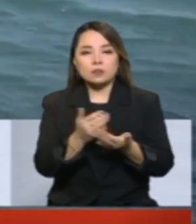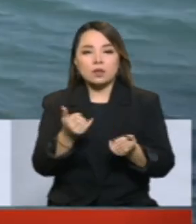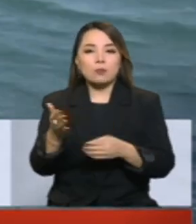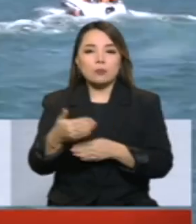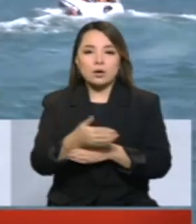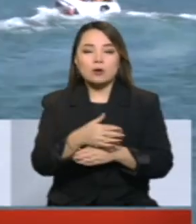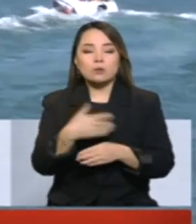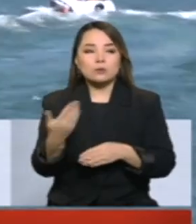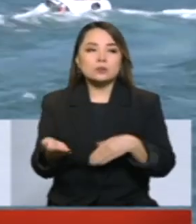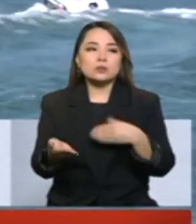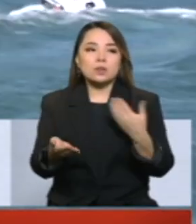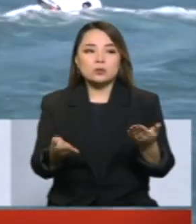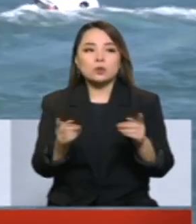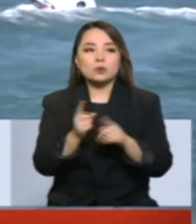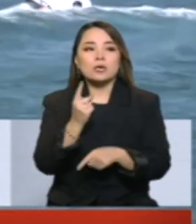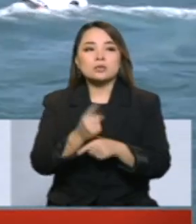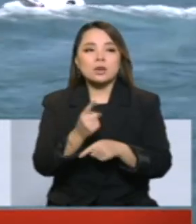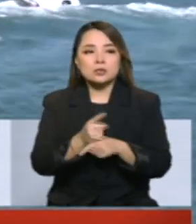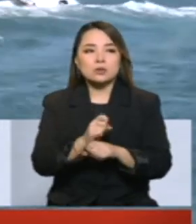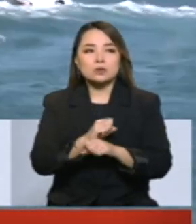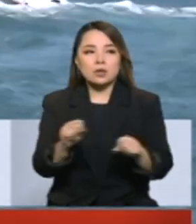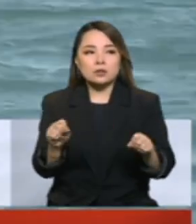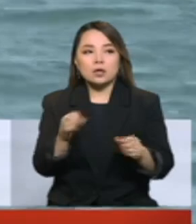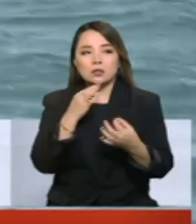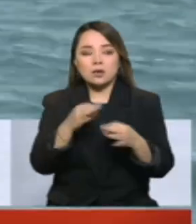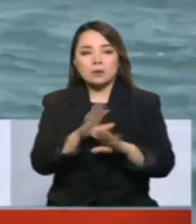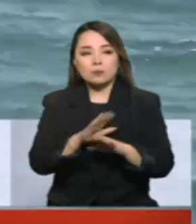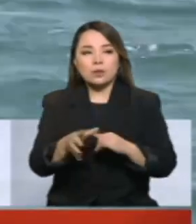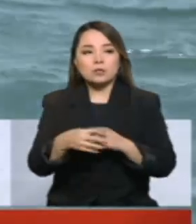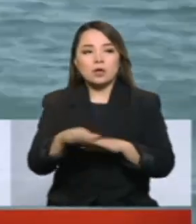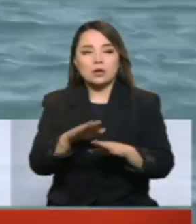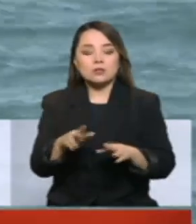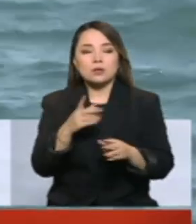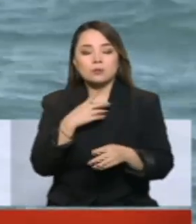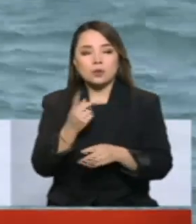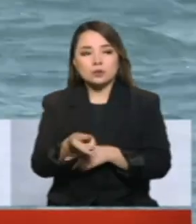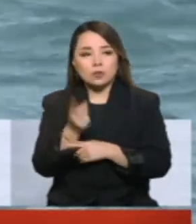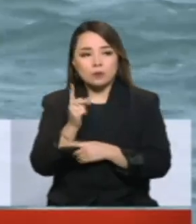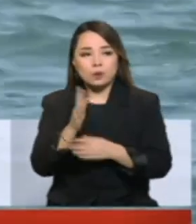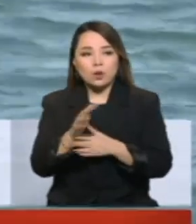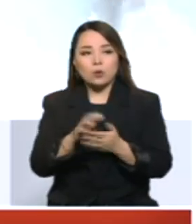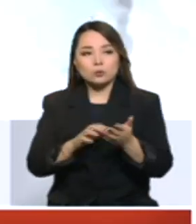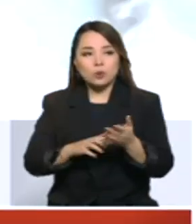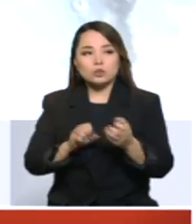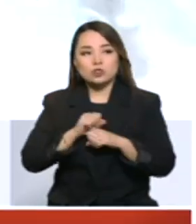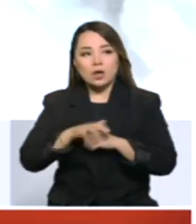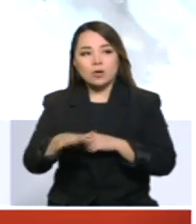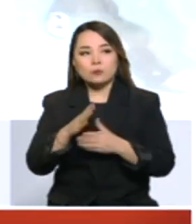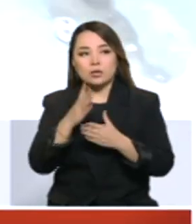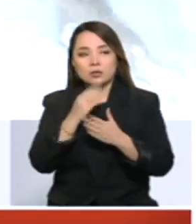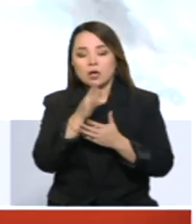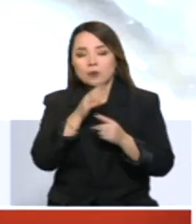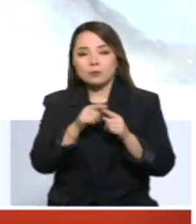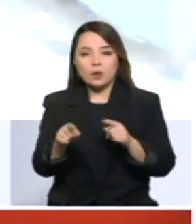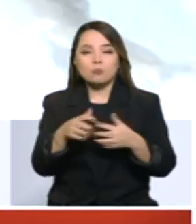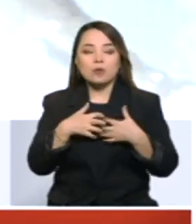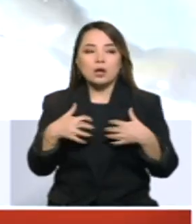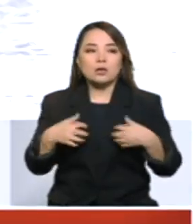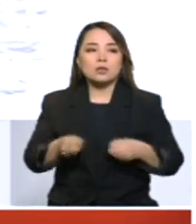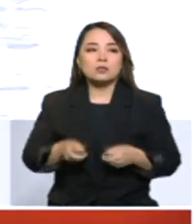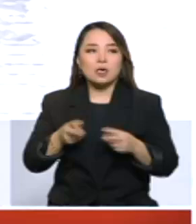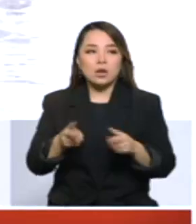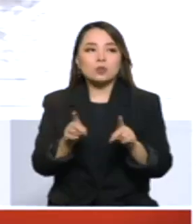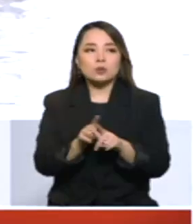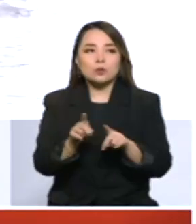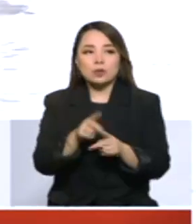балықты оңды-солды тыйым салынған жерде және рұқсат етілмеген құралдармен аулайды. Олдың шашу маусымында да браконьерлер үдей түседі.